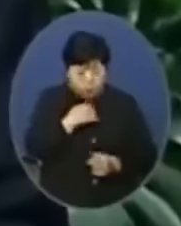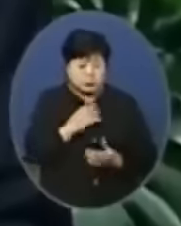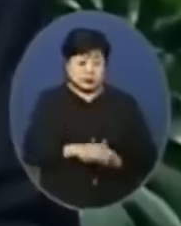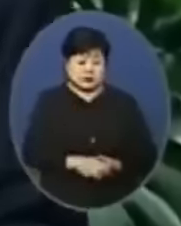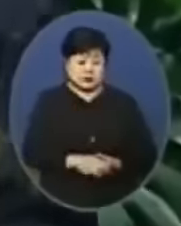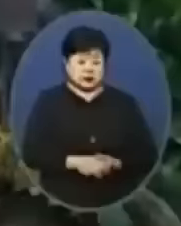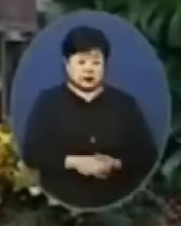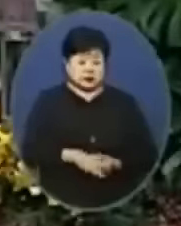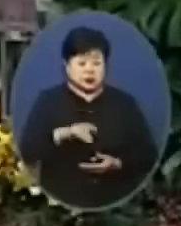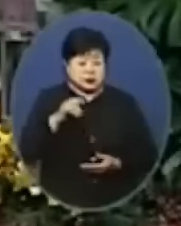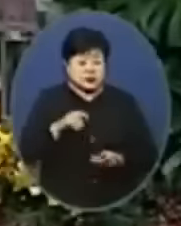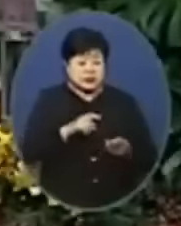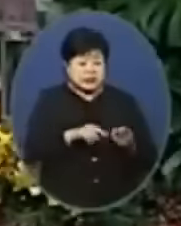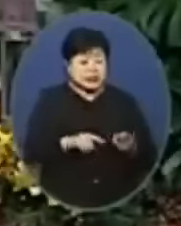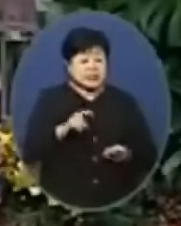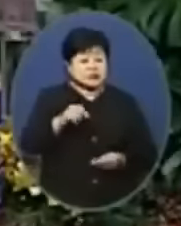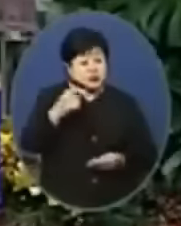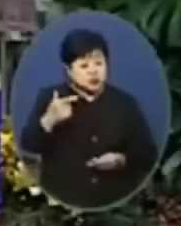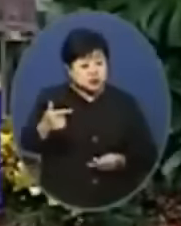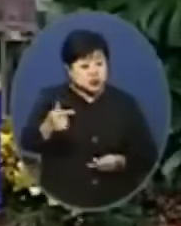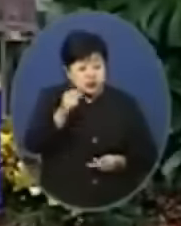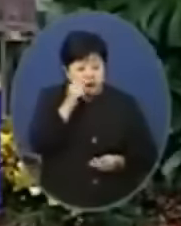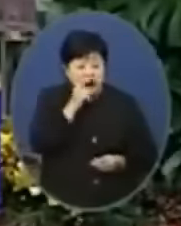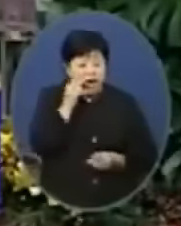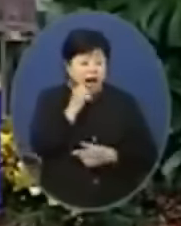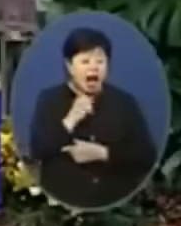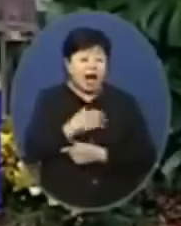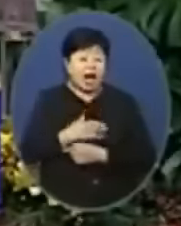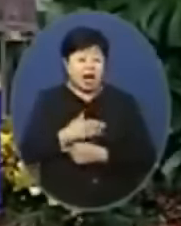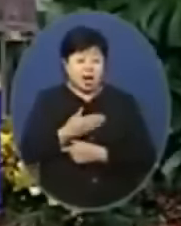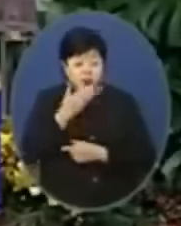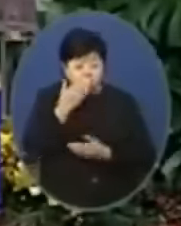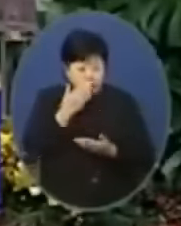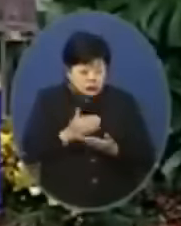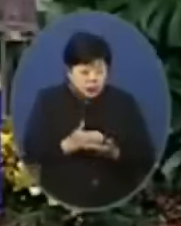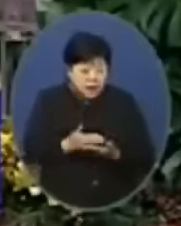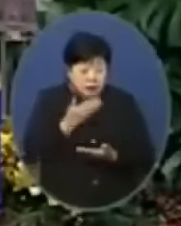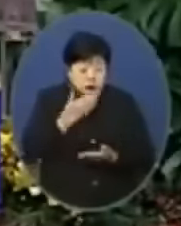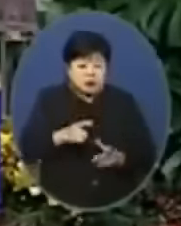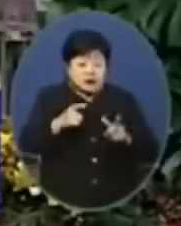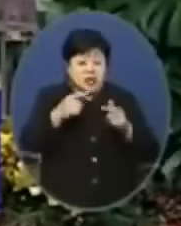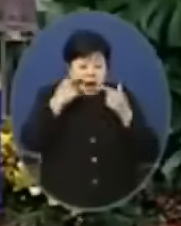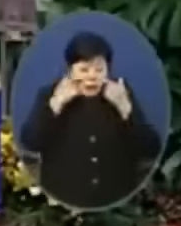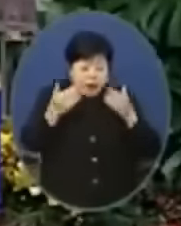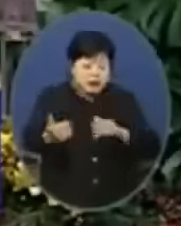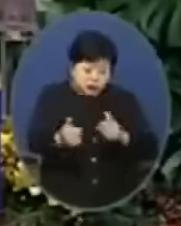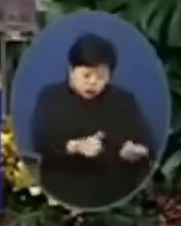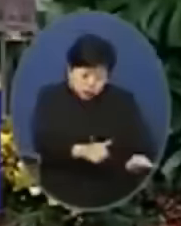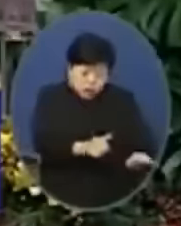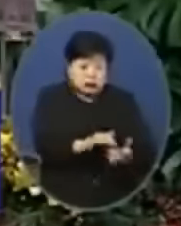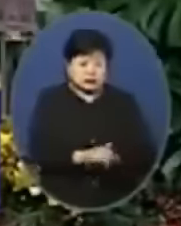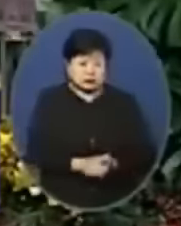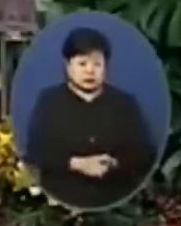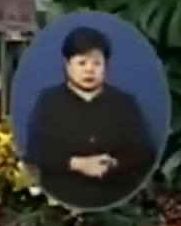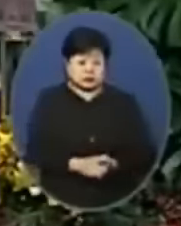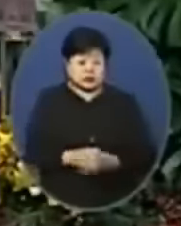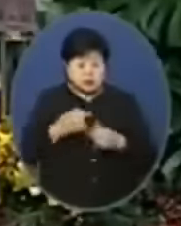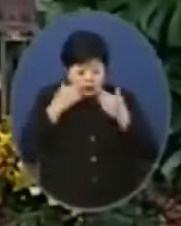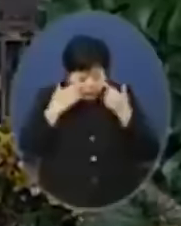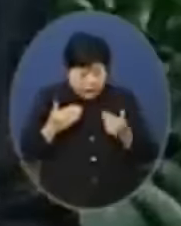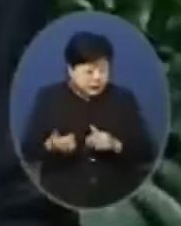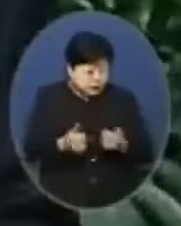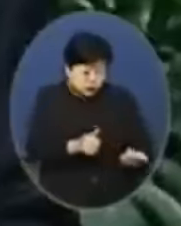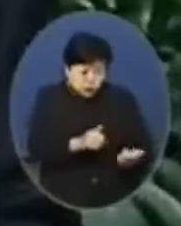것입니다. 창세기 2장 11절에 선악을 알게 하는 나무의 열매는 먹지 말라. 내가 먹는 날에는 반드시 죽으리라. 반드시